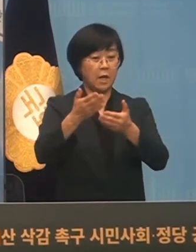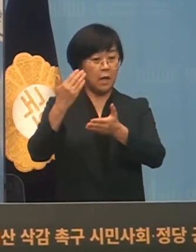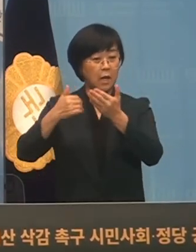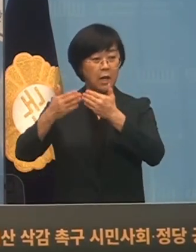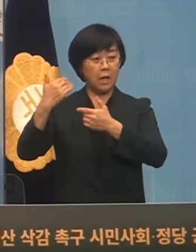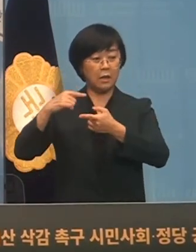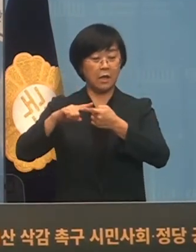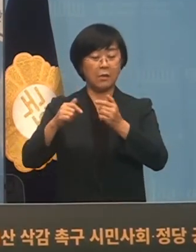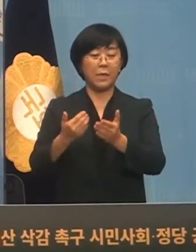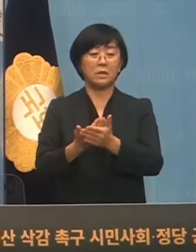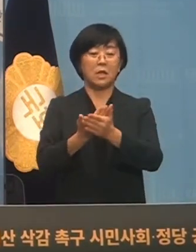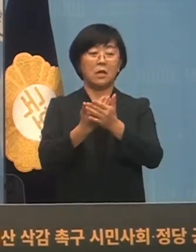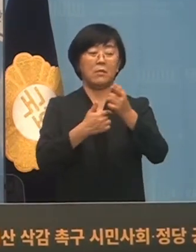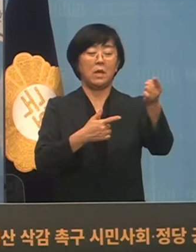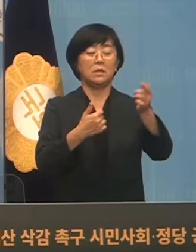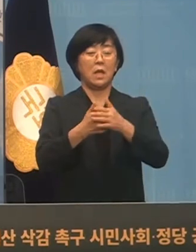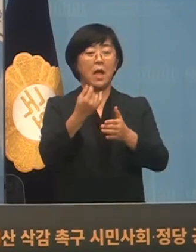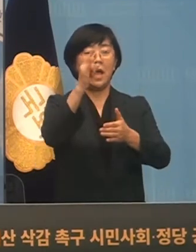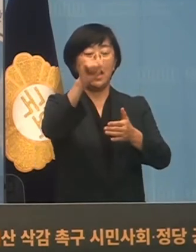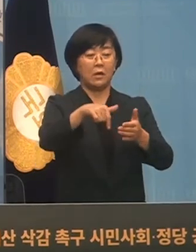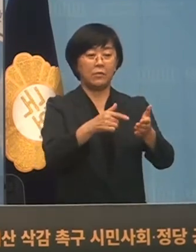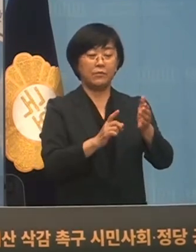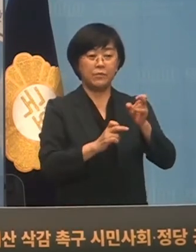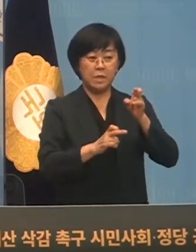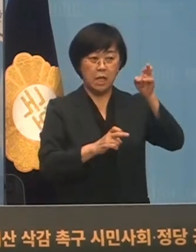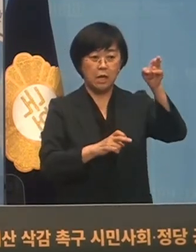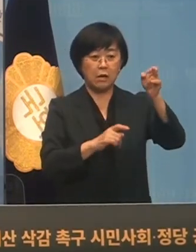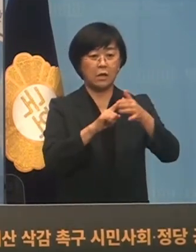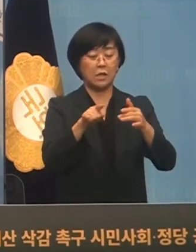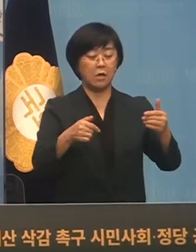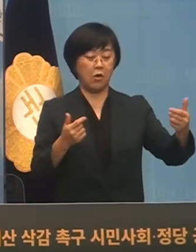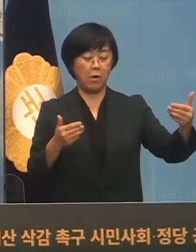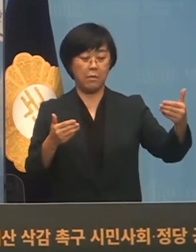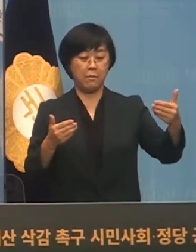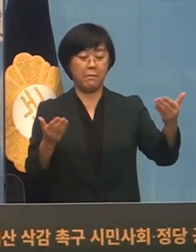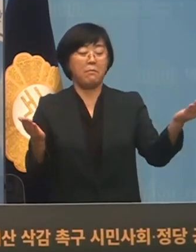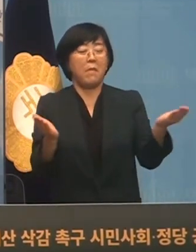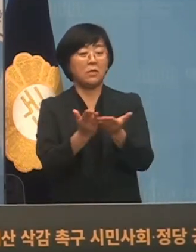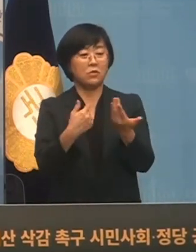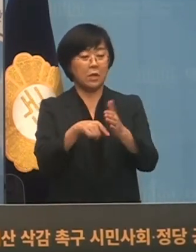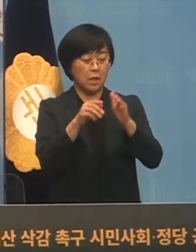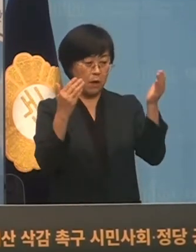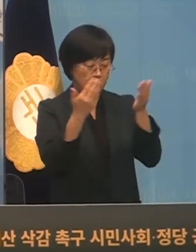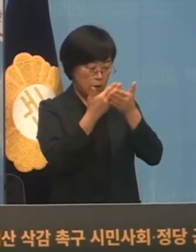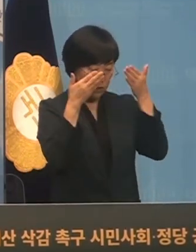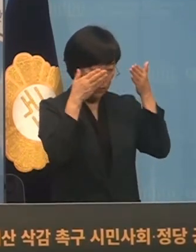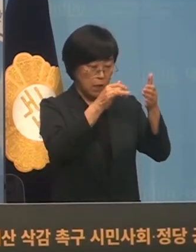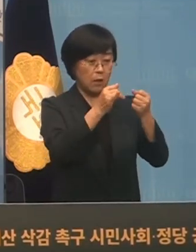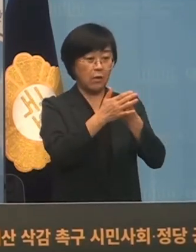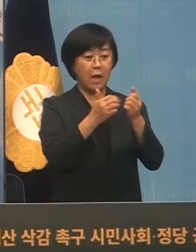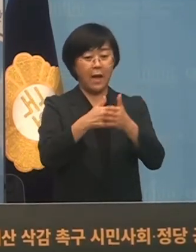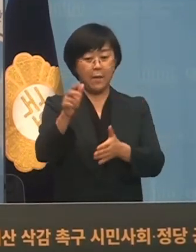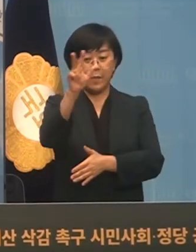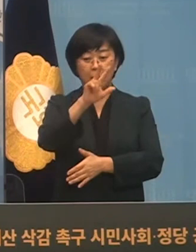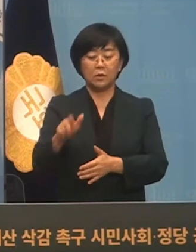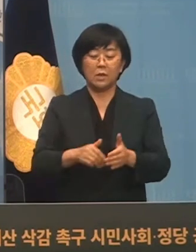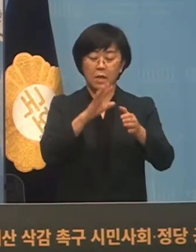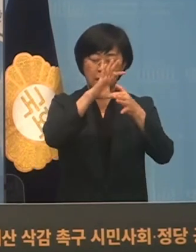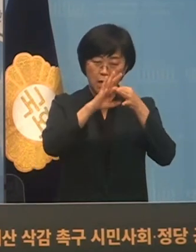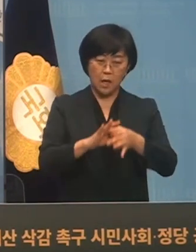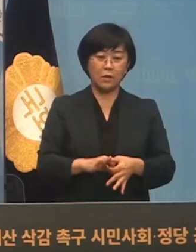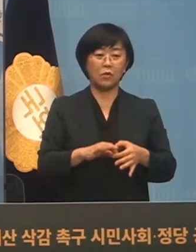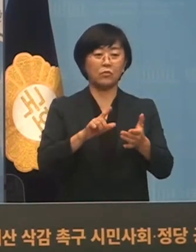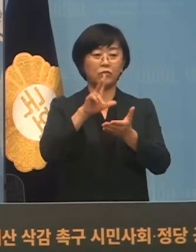계속 강화할수록 북한 역시 핵미사일과 같은 비대칭 전력의 개발에 몰두할 수밖에 없으며 이는 한반도의 끝없는